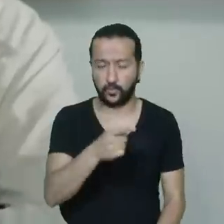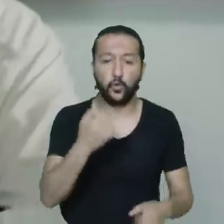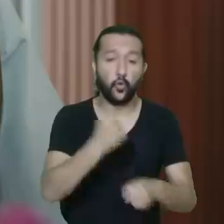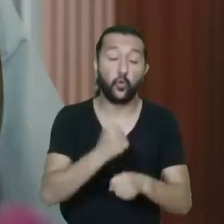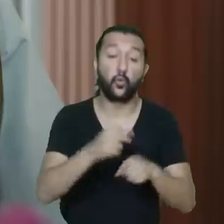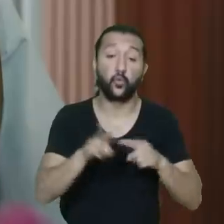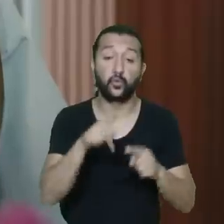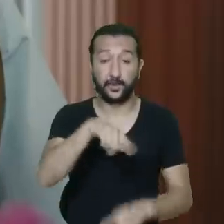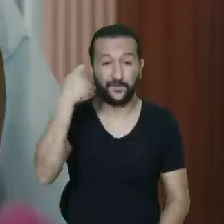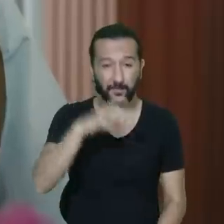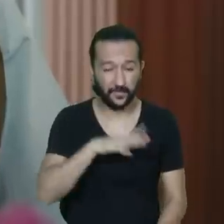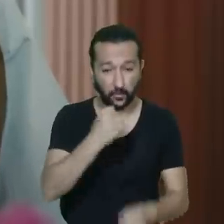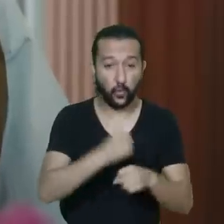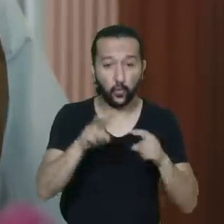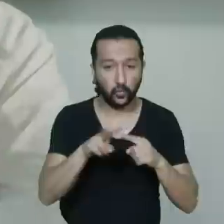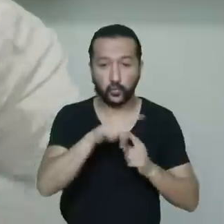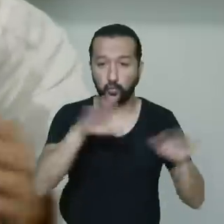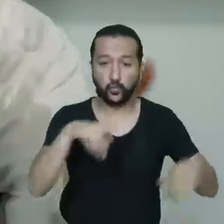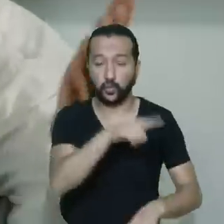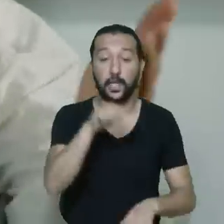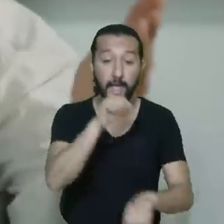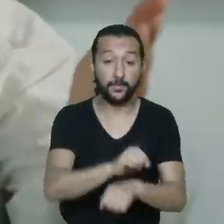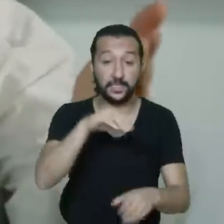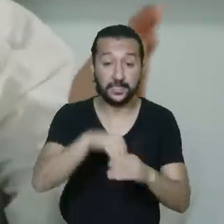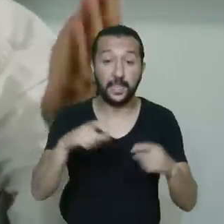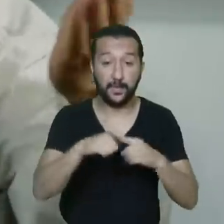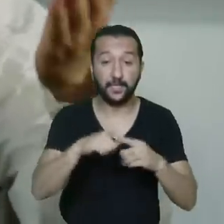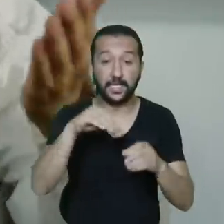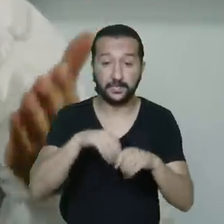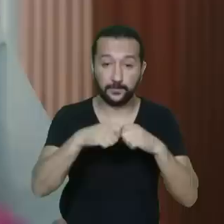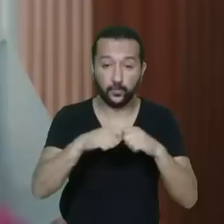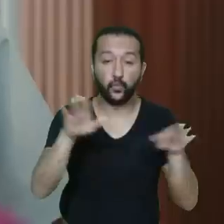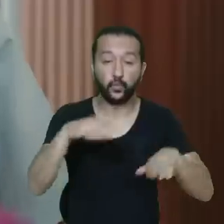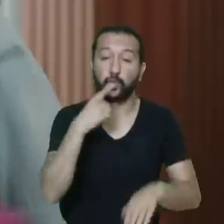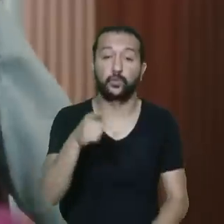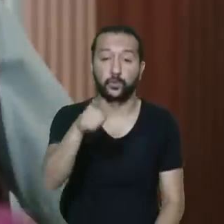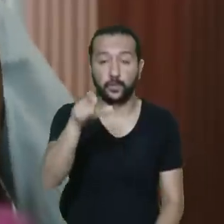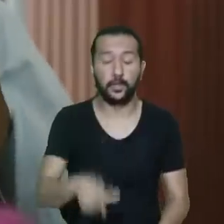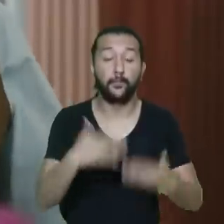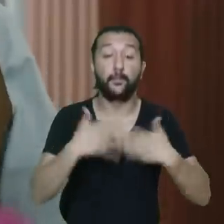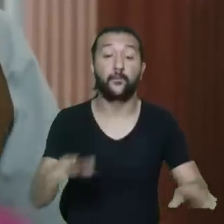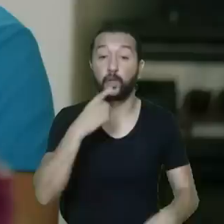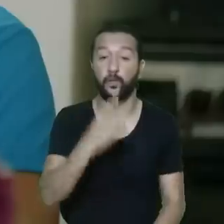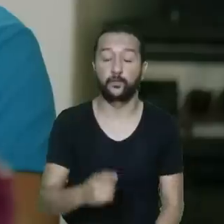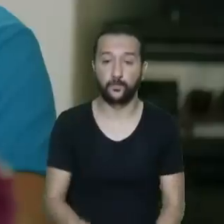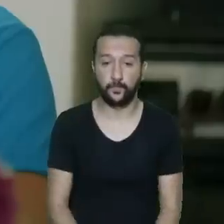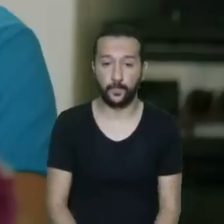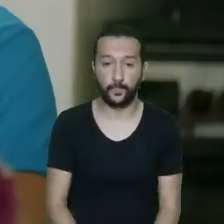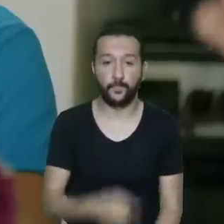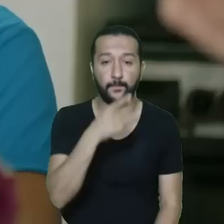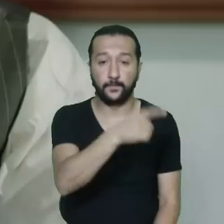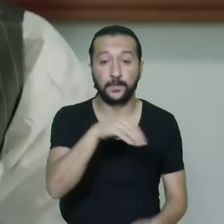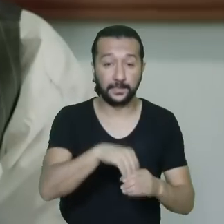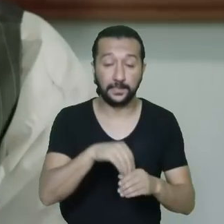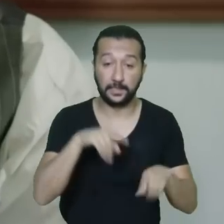Guguk kuşu Emin. Filmi var ya, guguk kuşu. Hapishanede Emine için yapacağım kuşu diyor be. Lan maf olduk maf.